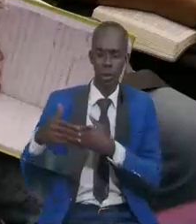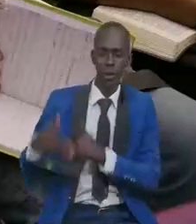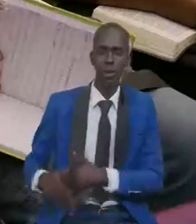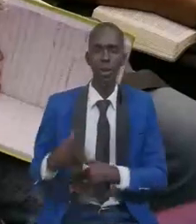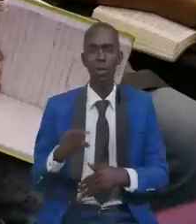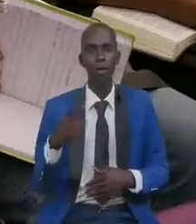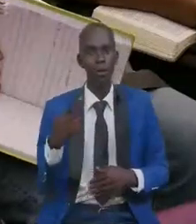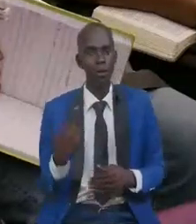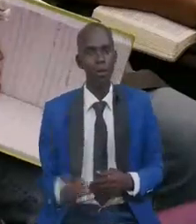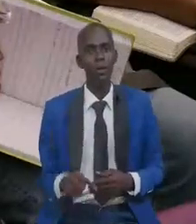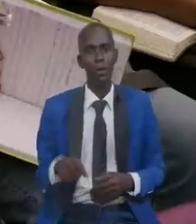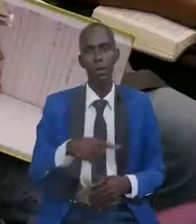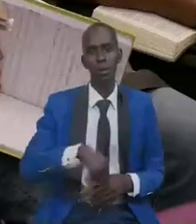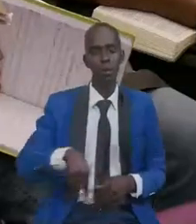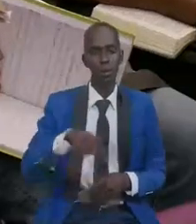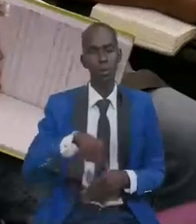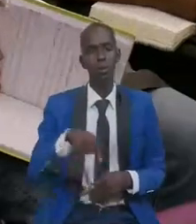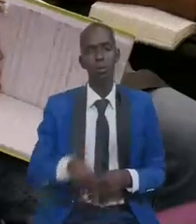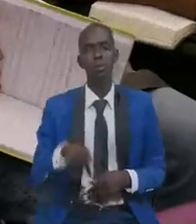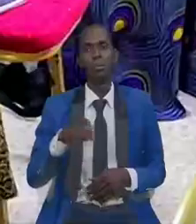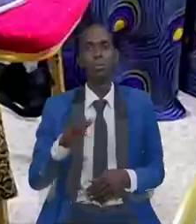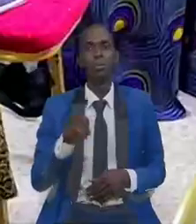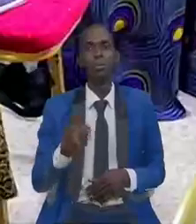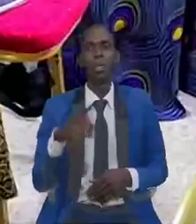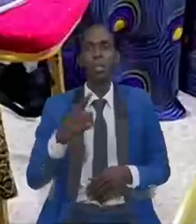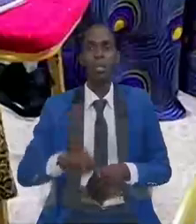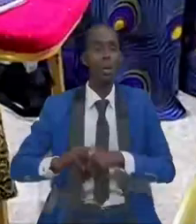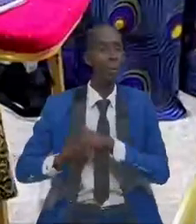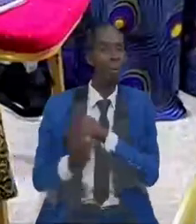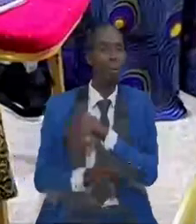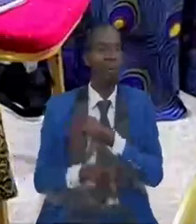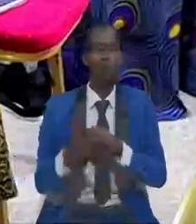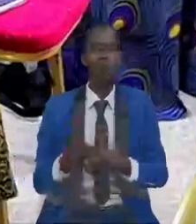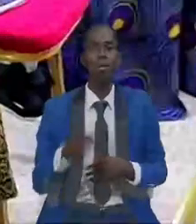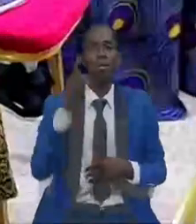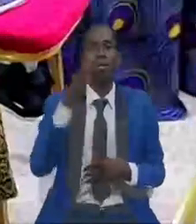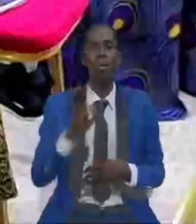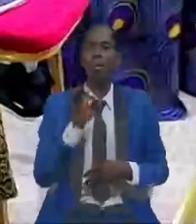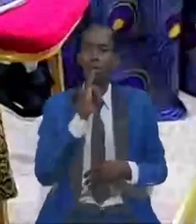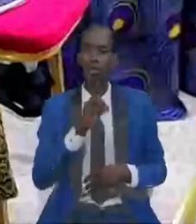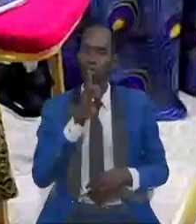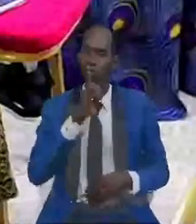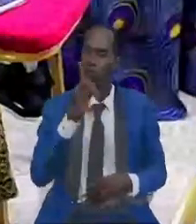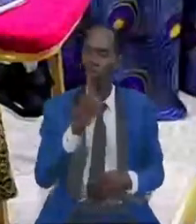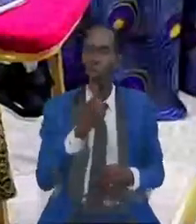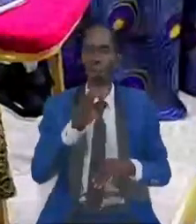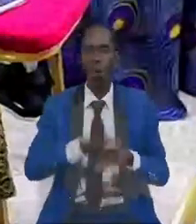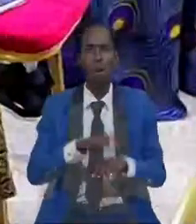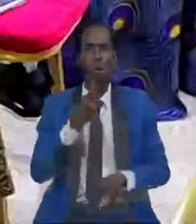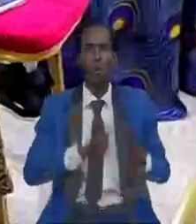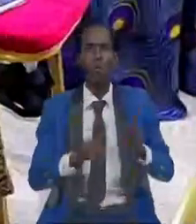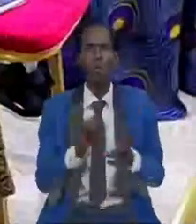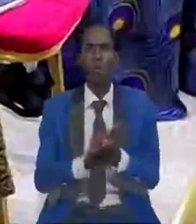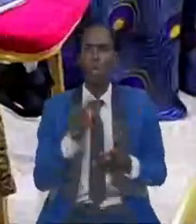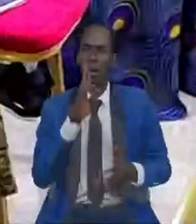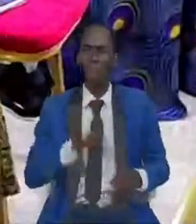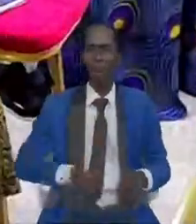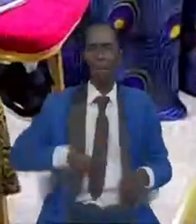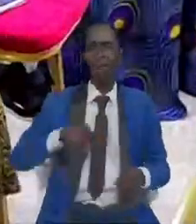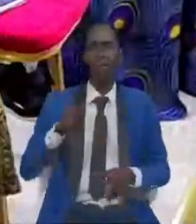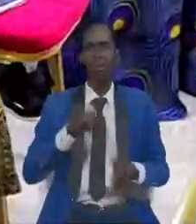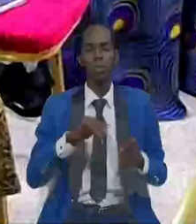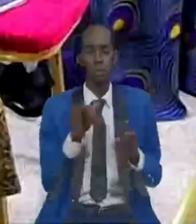La punition de Dieu est sûre pour ceux qui sont orgueilleux, mais ceux qui s'exaltent eux-mêmes, pour ceux